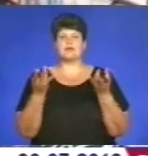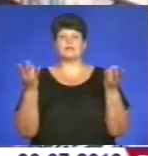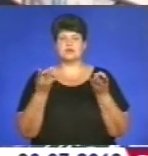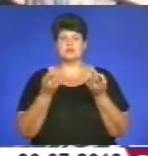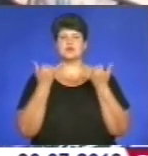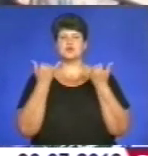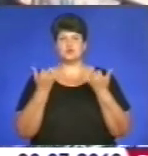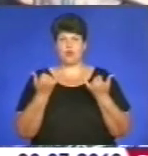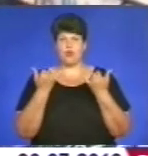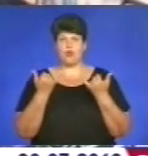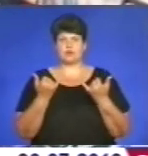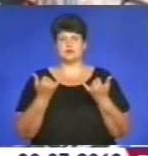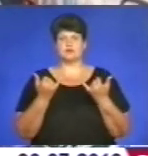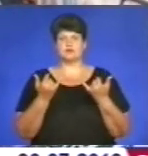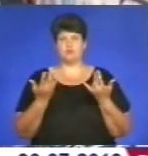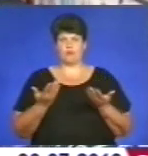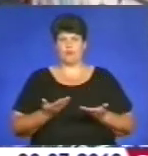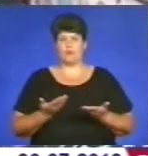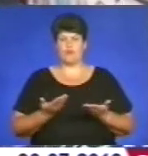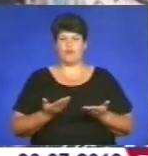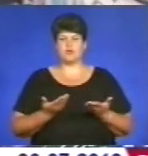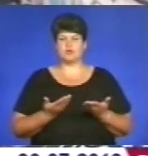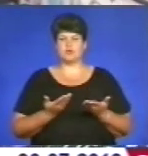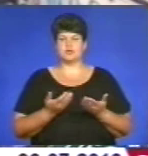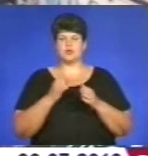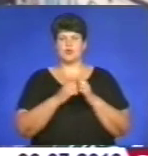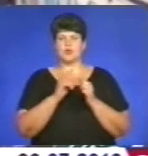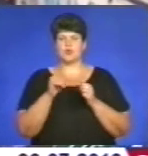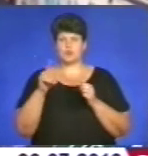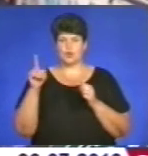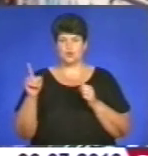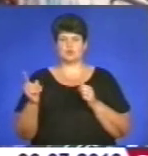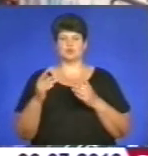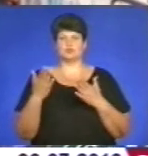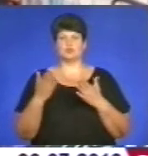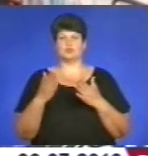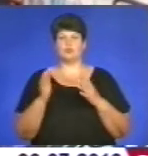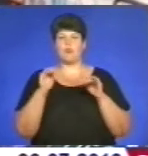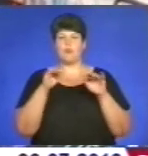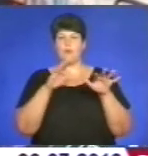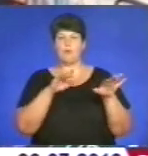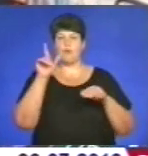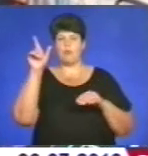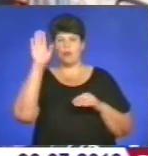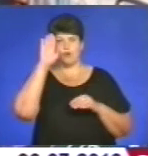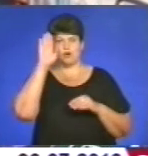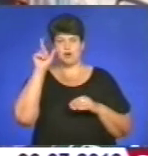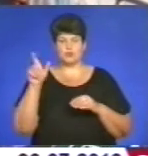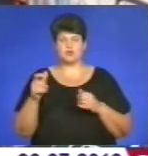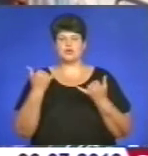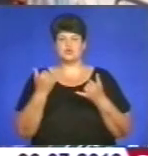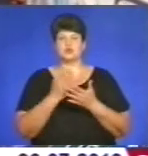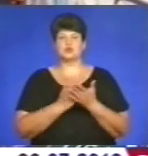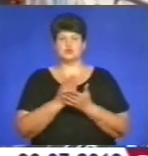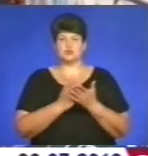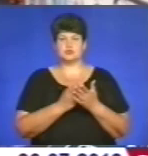сьогодні, скажімо, в побуті кожного із тих моряків, які сьогодні, і офіцерів, які сьогодні служать на даному кораблі.